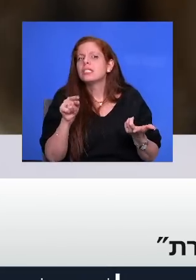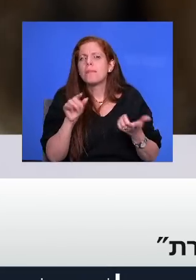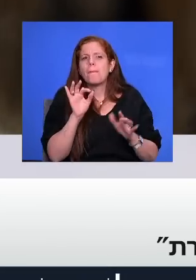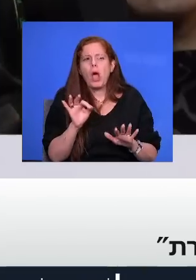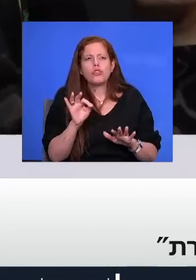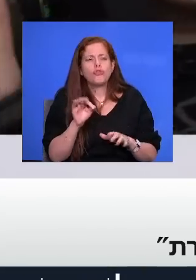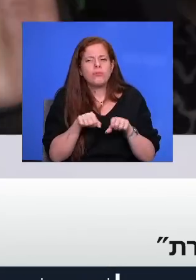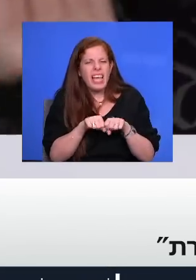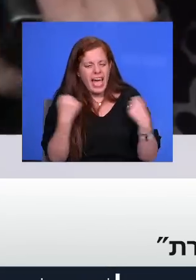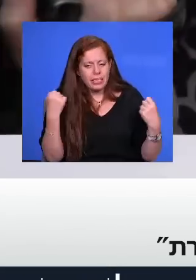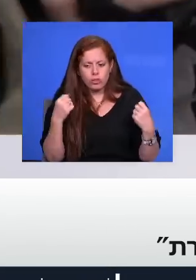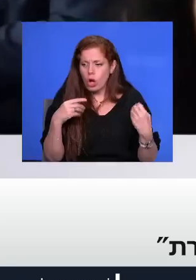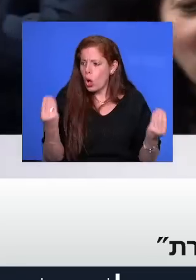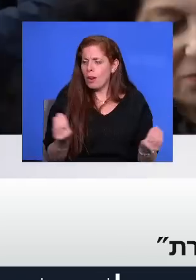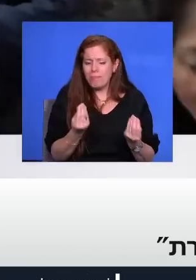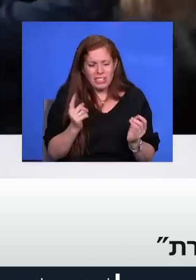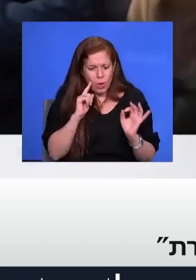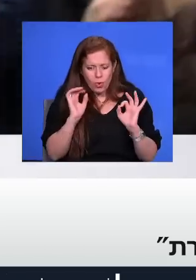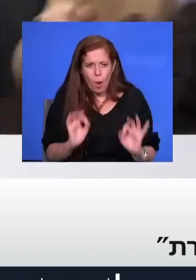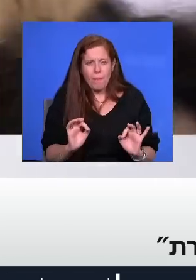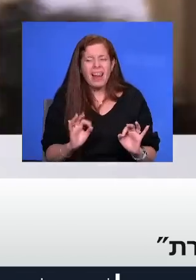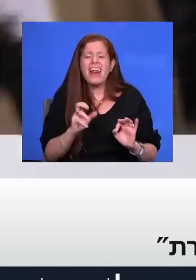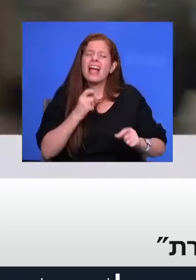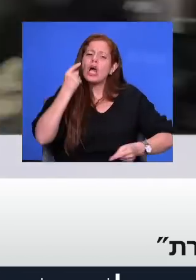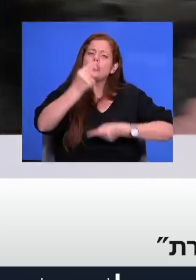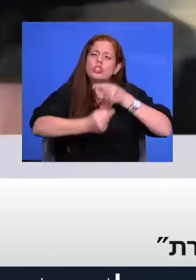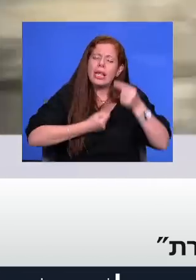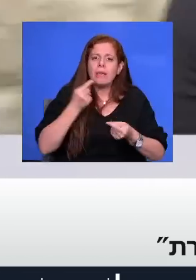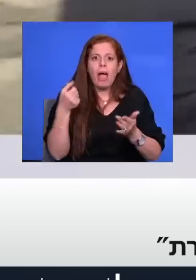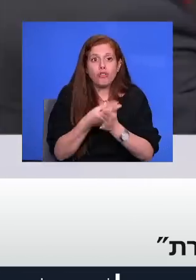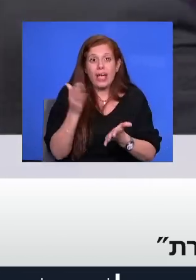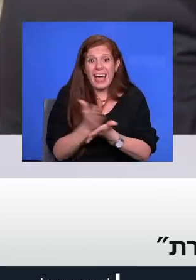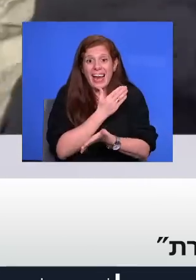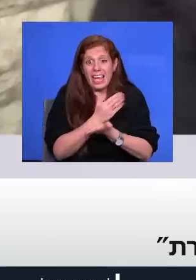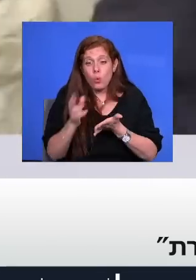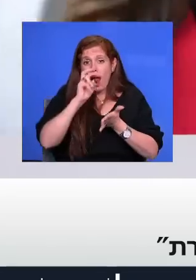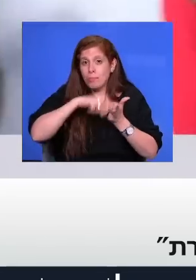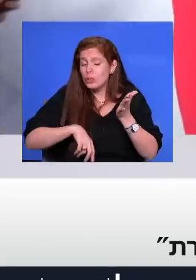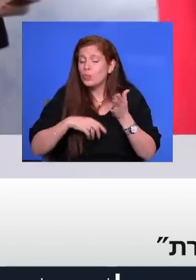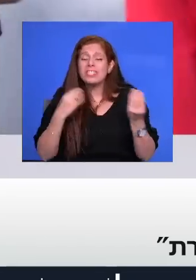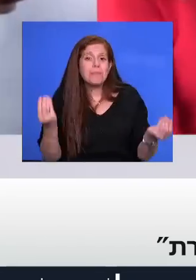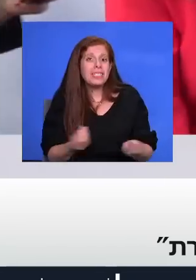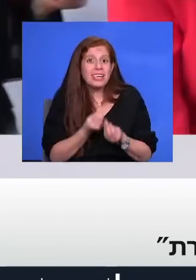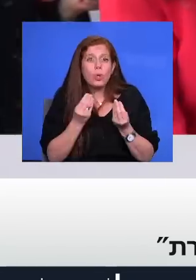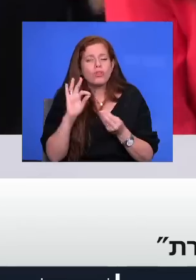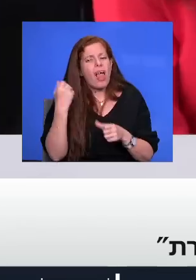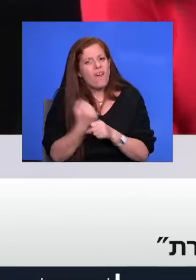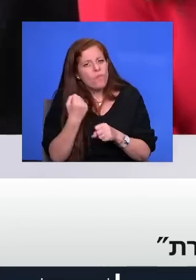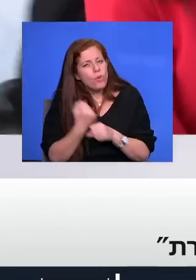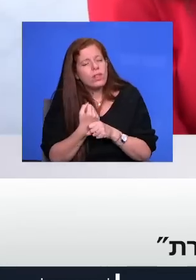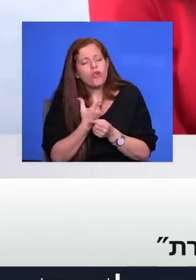מנגנון נורמלי. לקח שנים עד שהחליטו את ההחלטה הזאת על המיסוי. זה מנגנון של עבודת מטה של